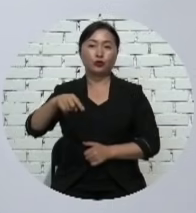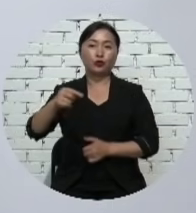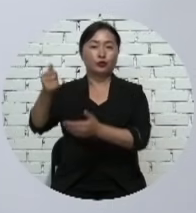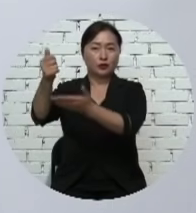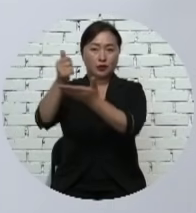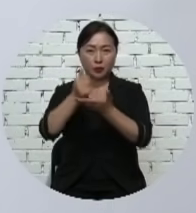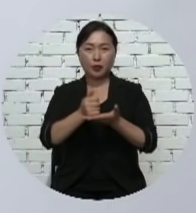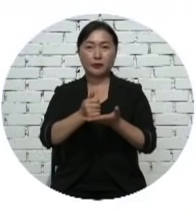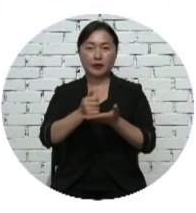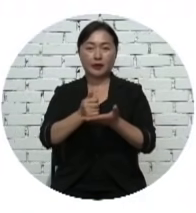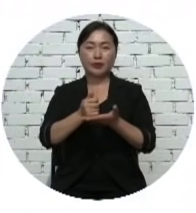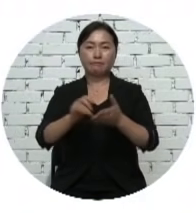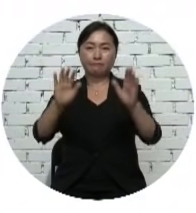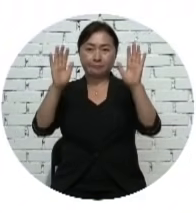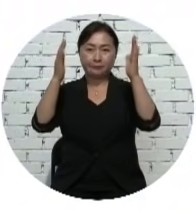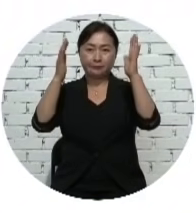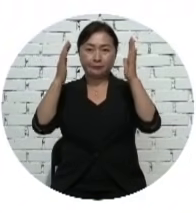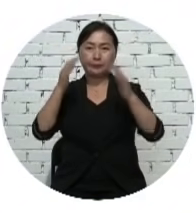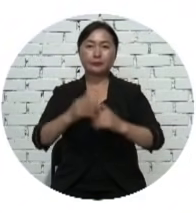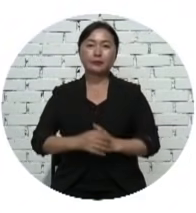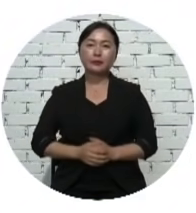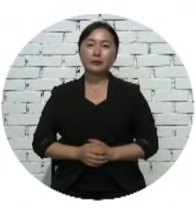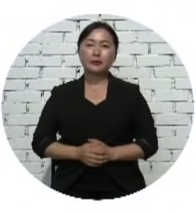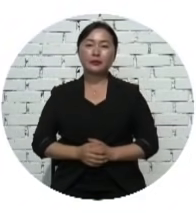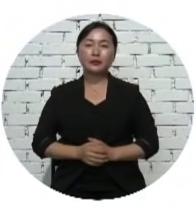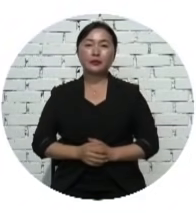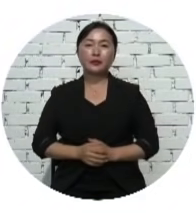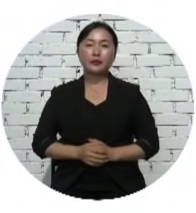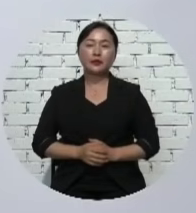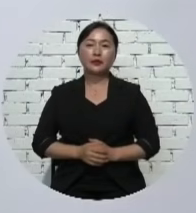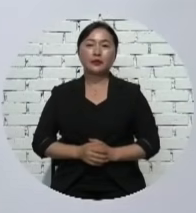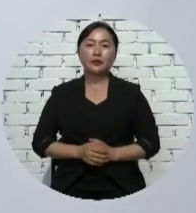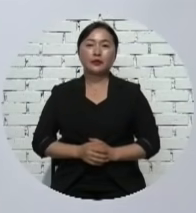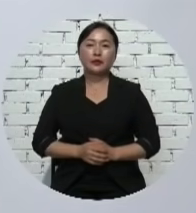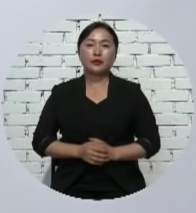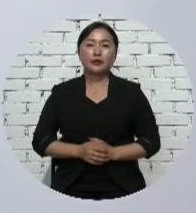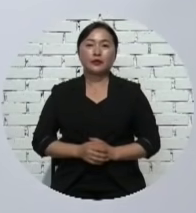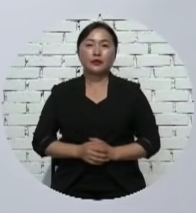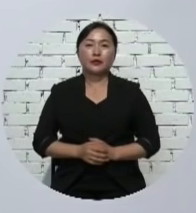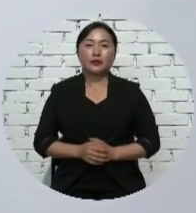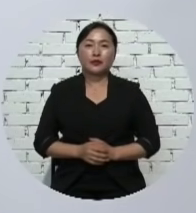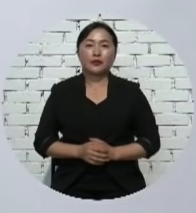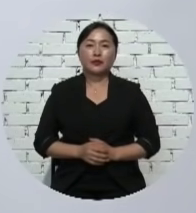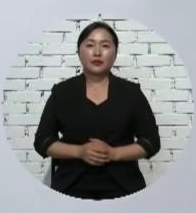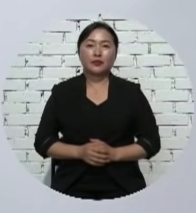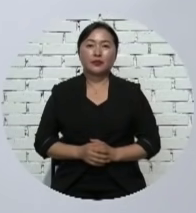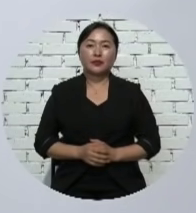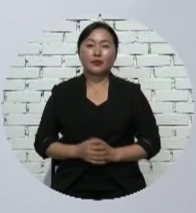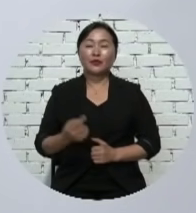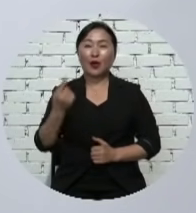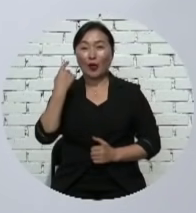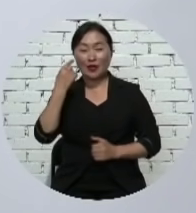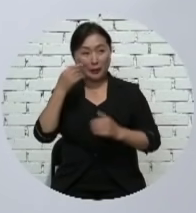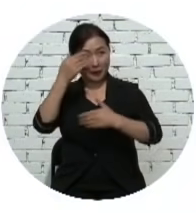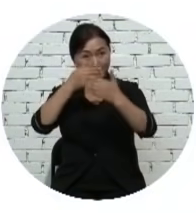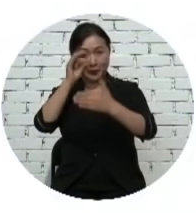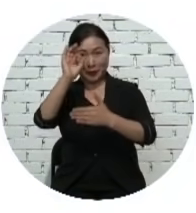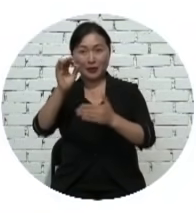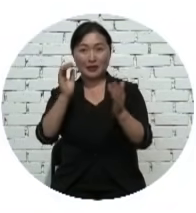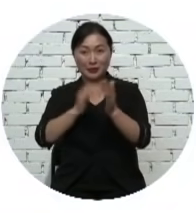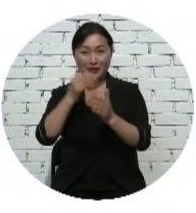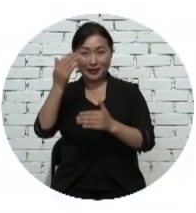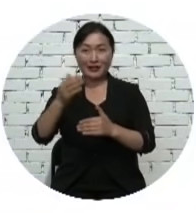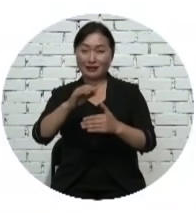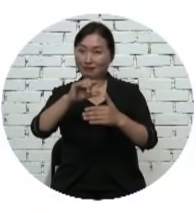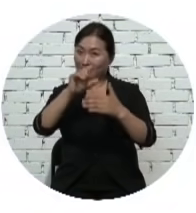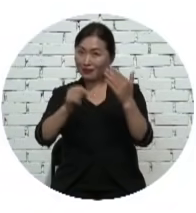나와 계십니다. 어서 오십시오. 네, 안녕하십니까. 예. 우리 안 후보님도 보셨어요? 좀 어떻게 됐는지? 어떻게